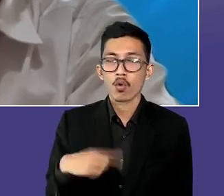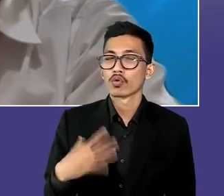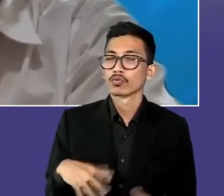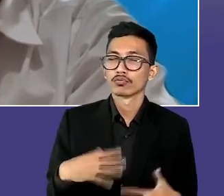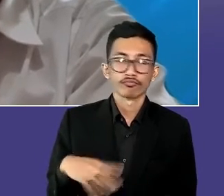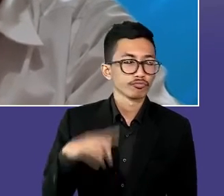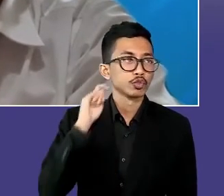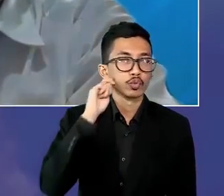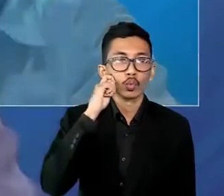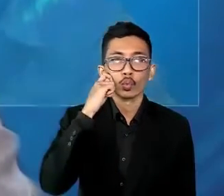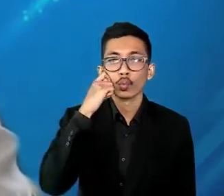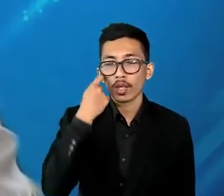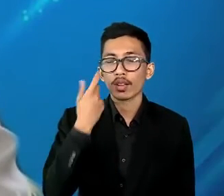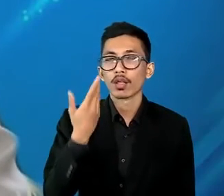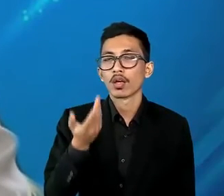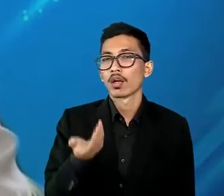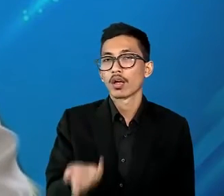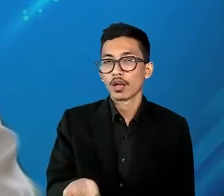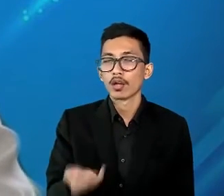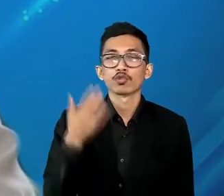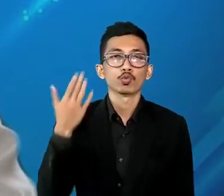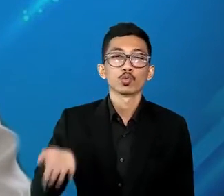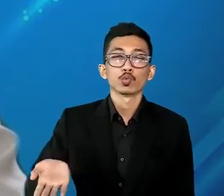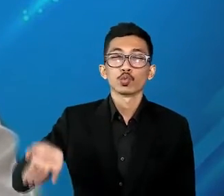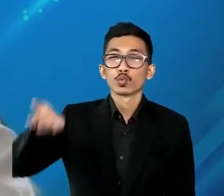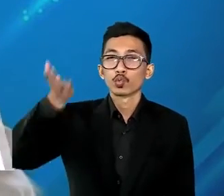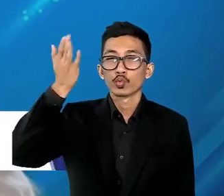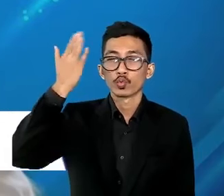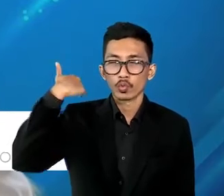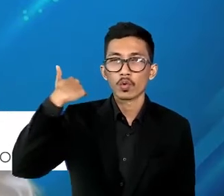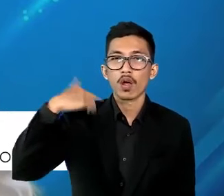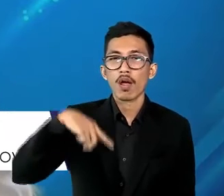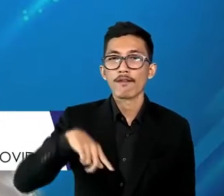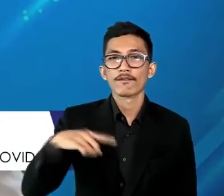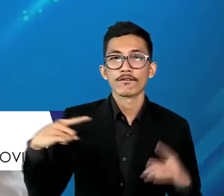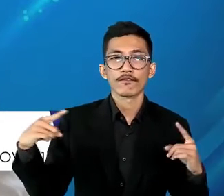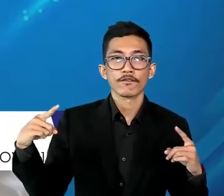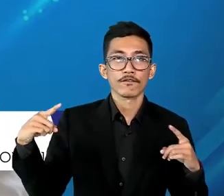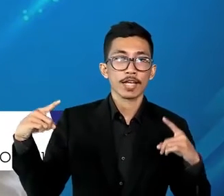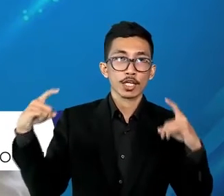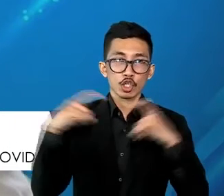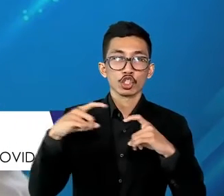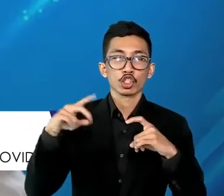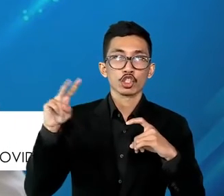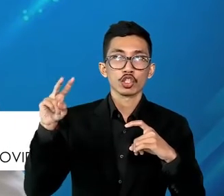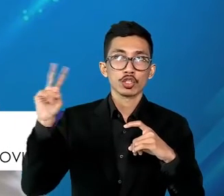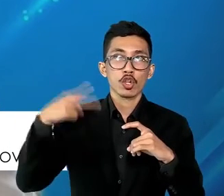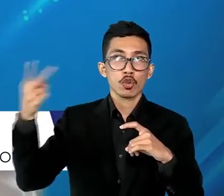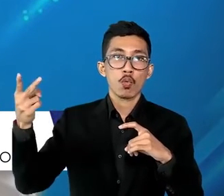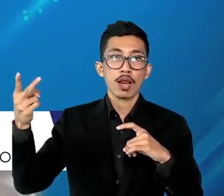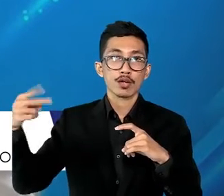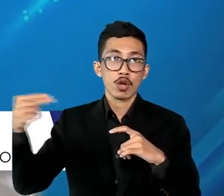ya. Kenapa demikian? Karena kalau dulu itu memang virus itu dibawa dari luar